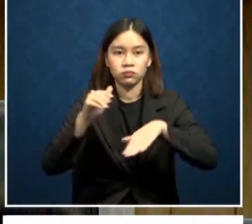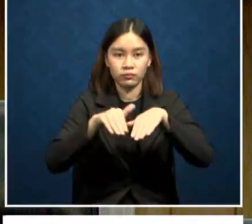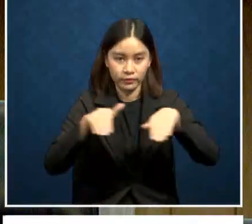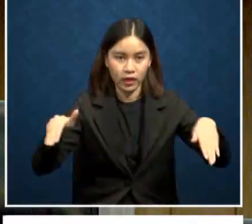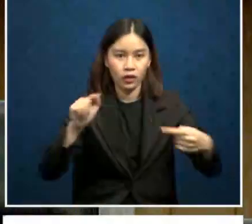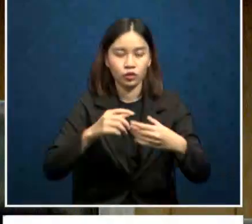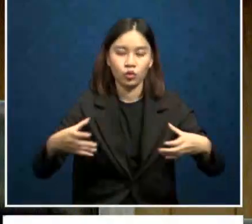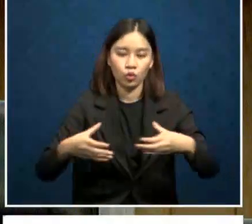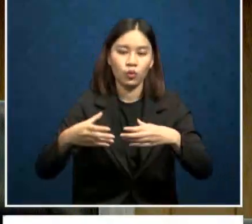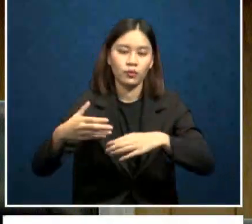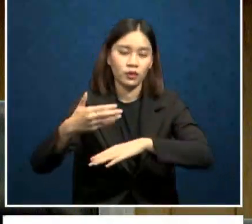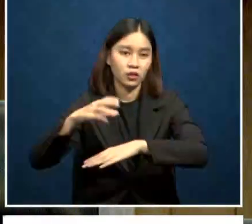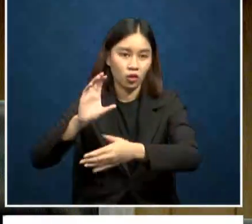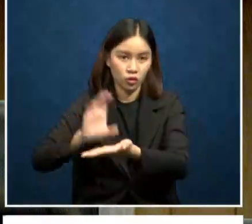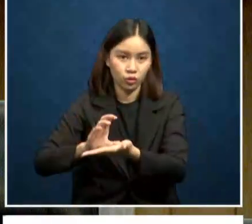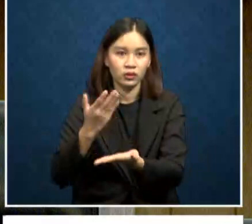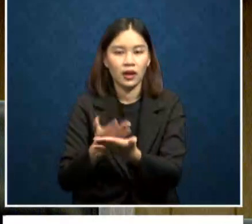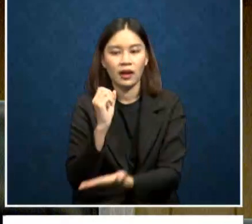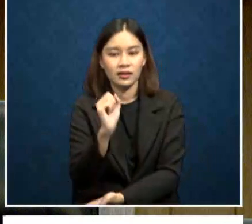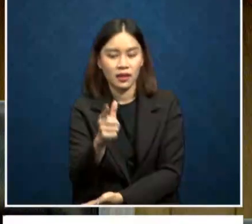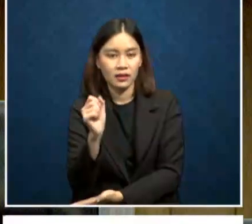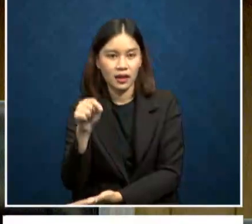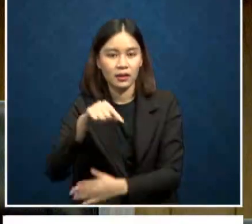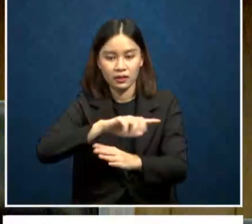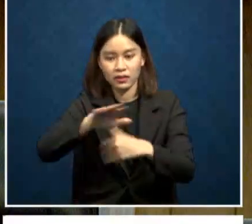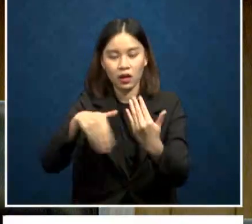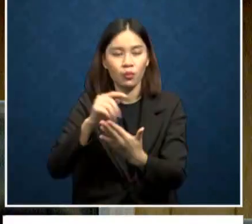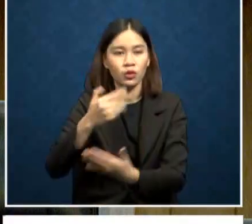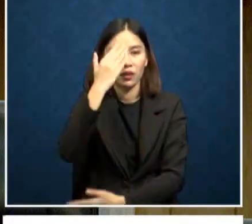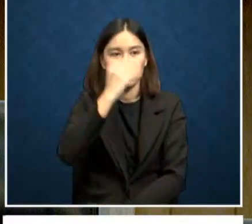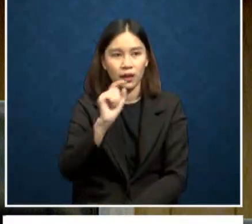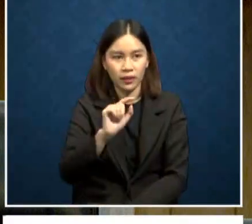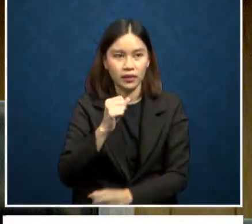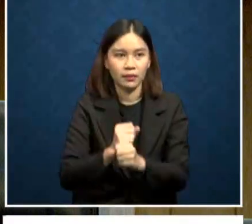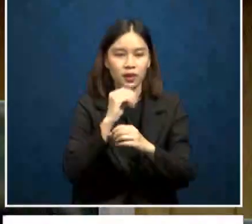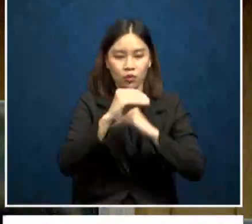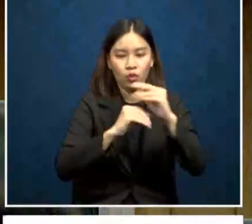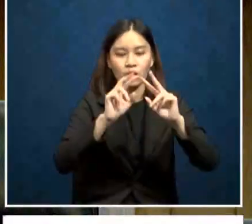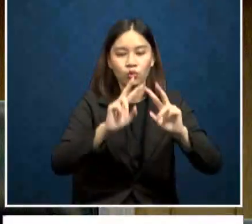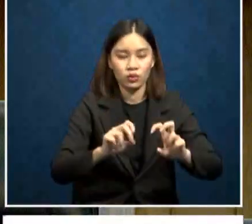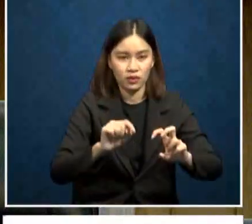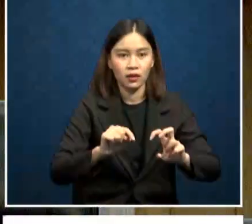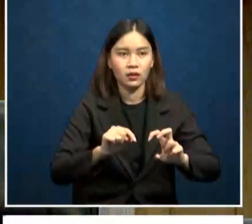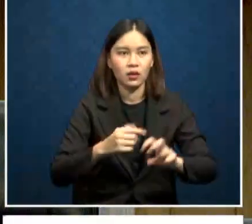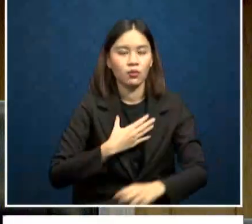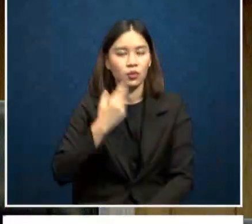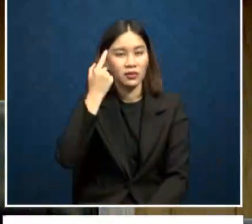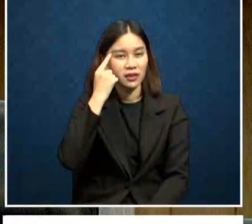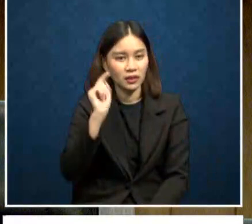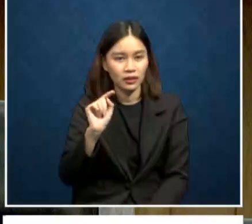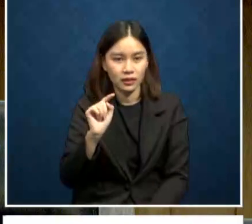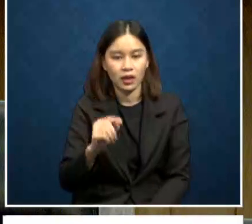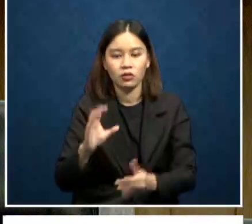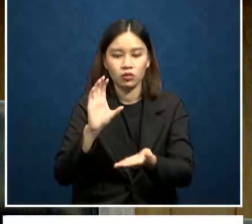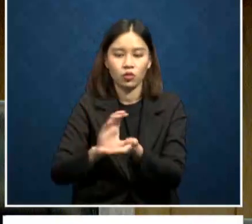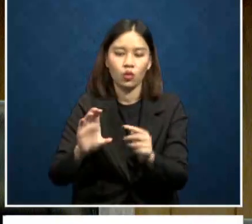การตั้งกองทุนในการใช้จ่ายเงินกองทุนเหล่านี้เพื่อไปทำโครงการวิจัยผมยังคิดว่ากองทุน